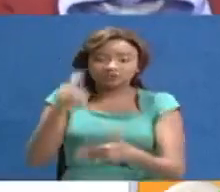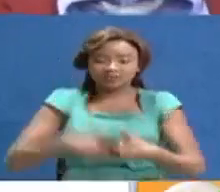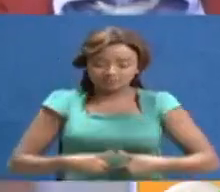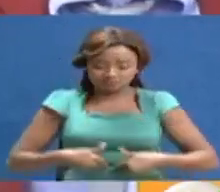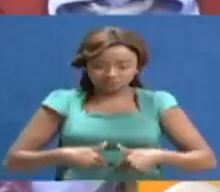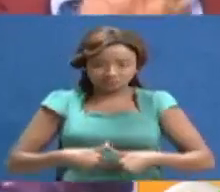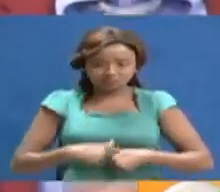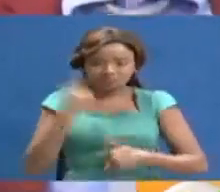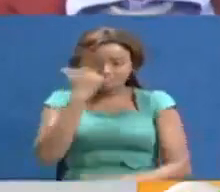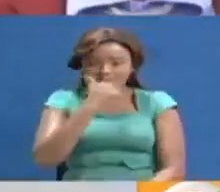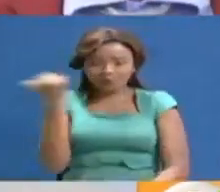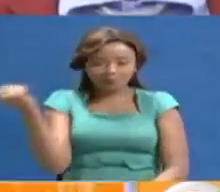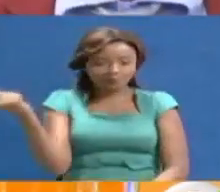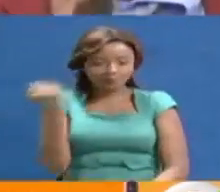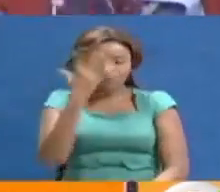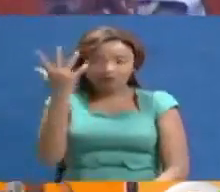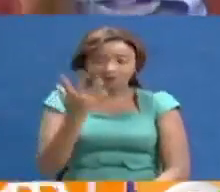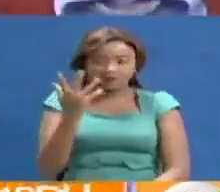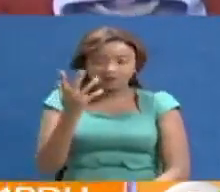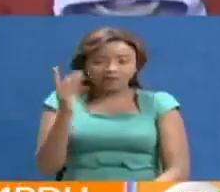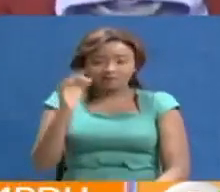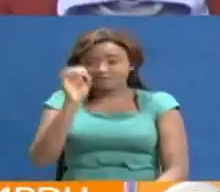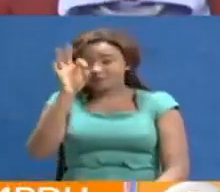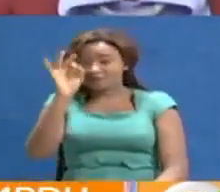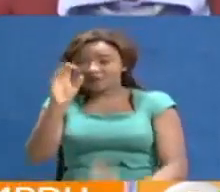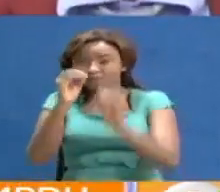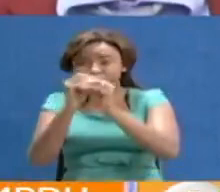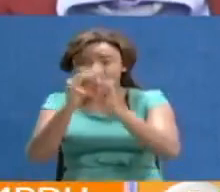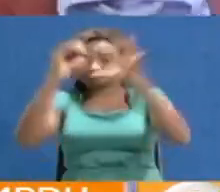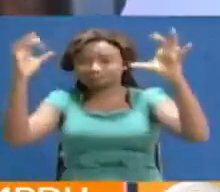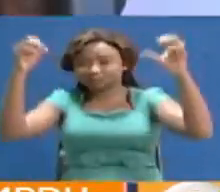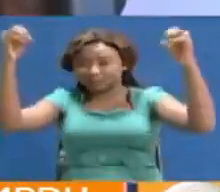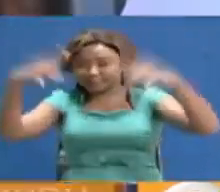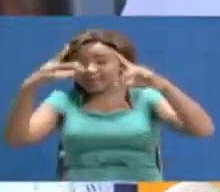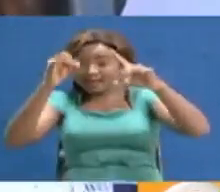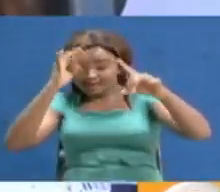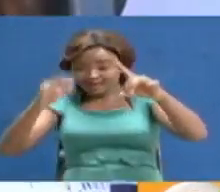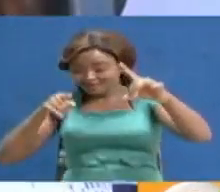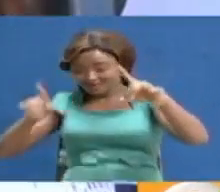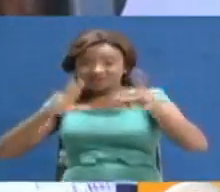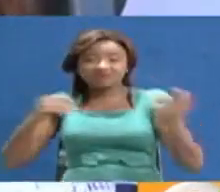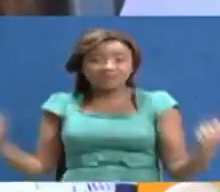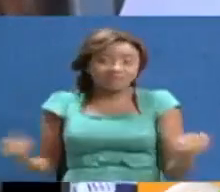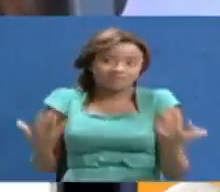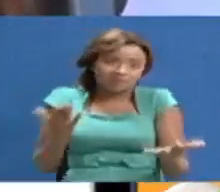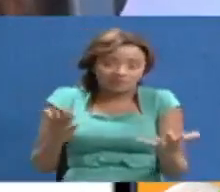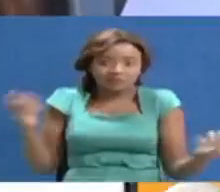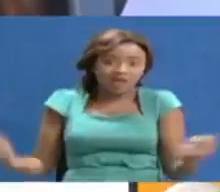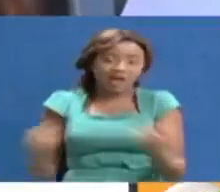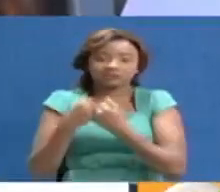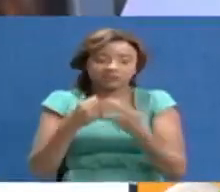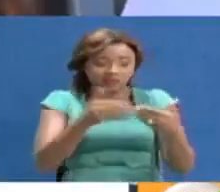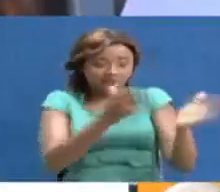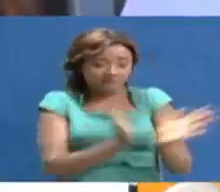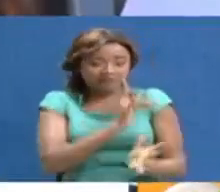mdogo mwenye sura nzuri with a very bright future. Huyo angekuwa ati amegongwa na gari,